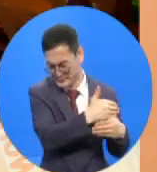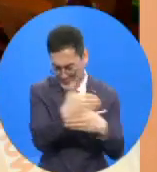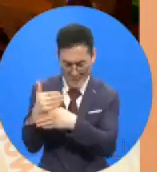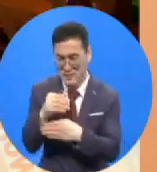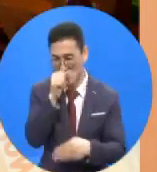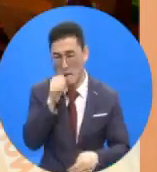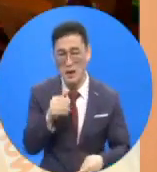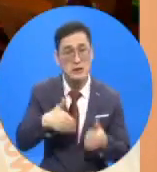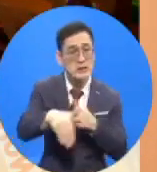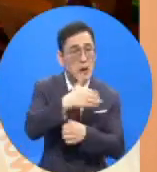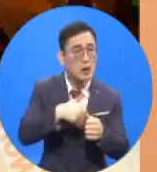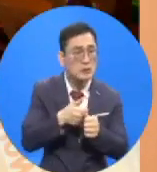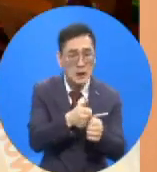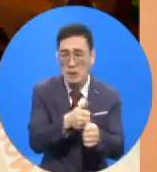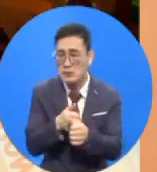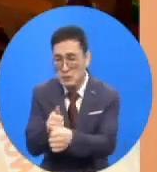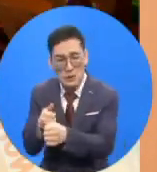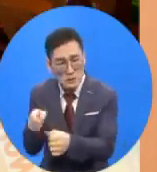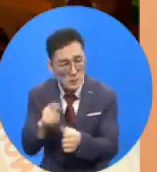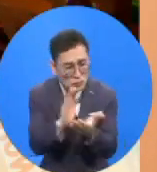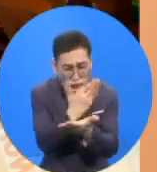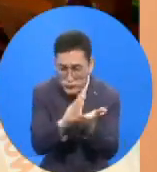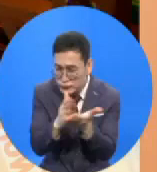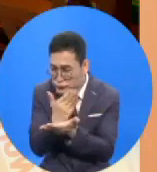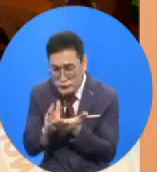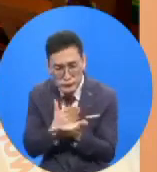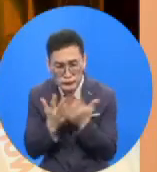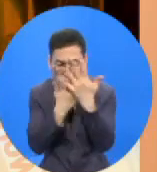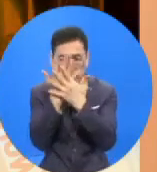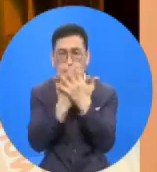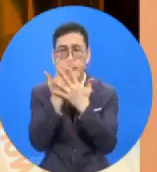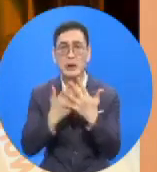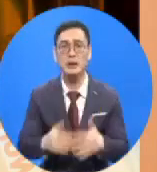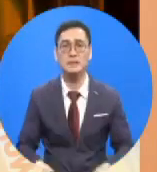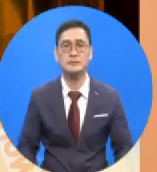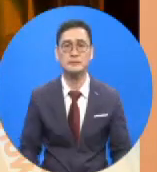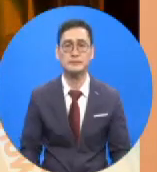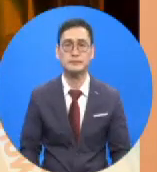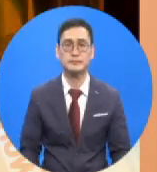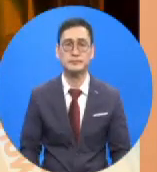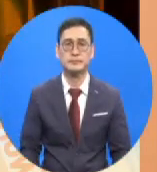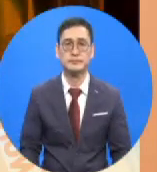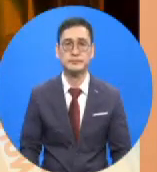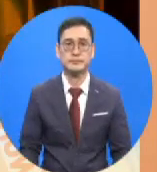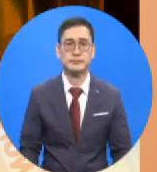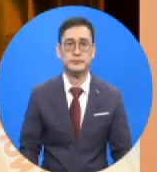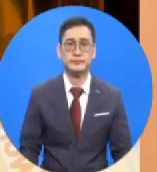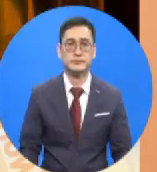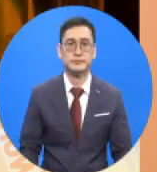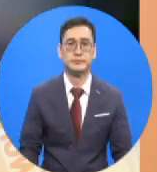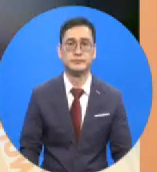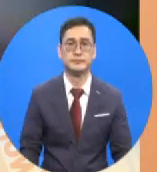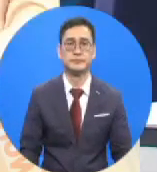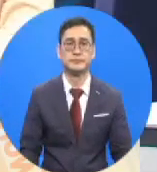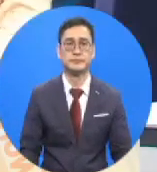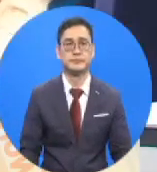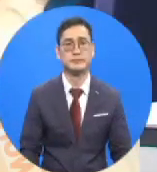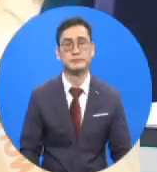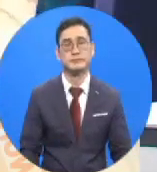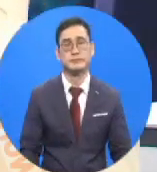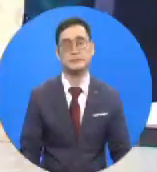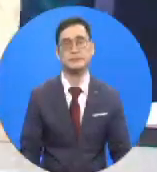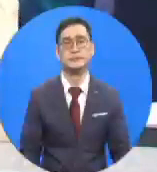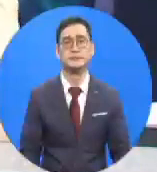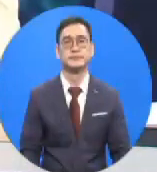모르기 때문에 전혀 아마 이 조치가 되면 제가 우리가 한 바와 같은 그런 풍선효과 도 좀 걱정해야 할 것은 예 처음 이